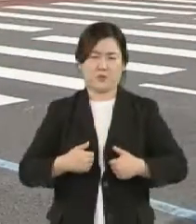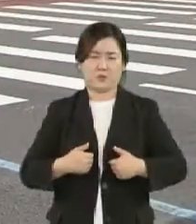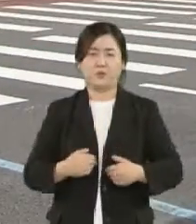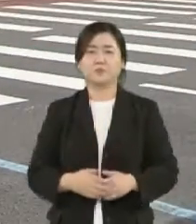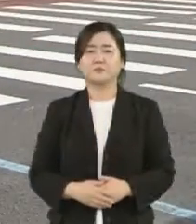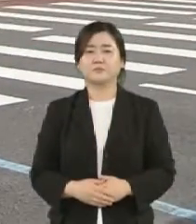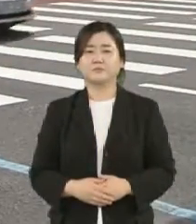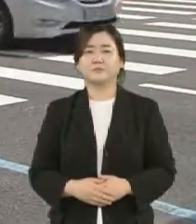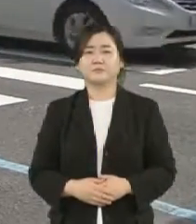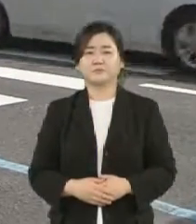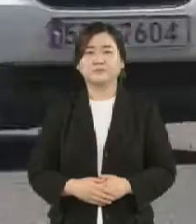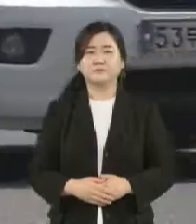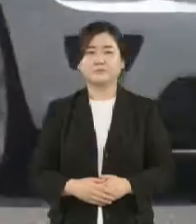커지고 있습니다